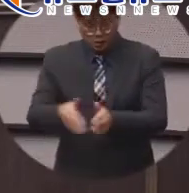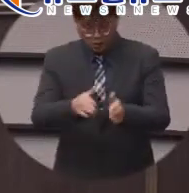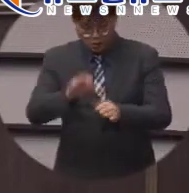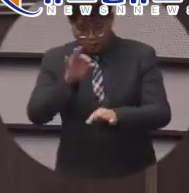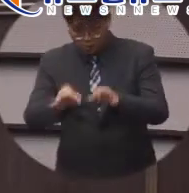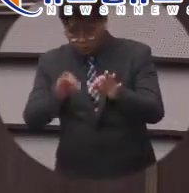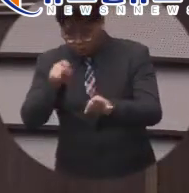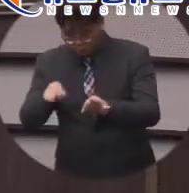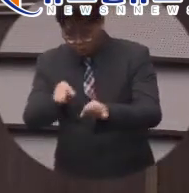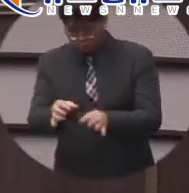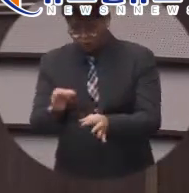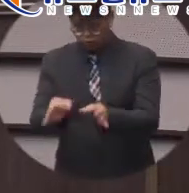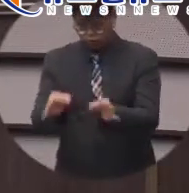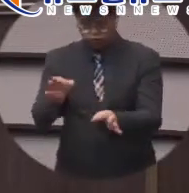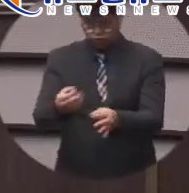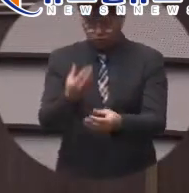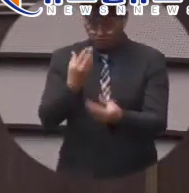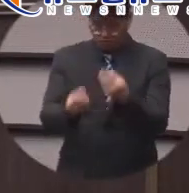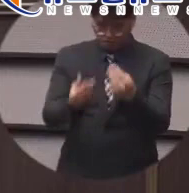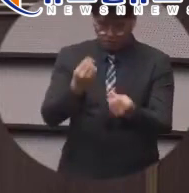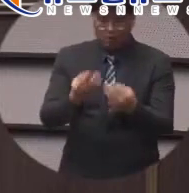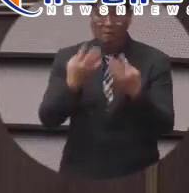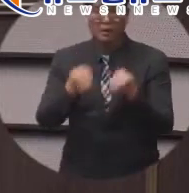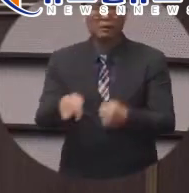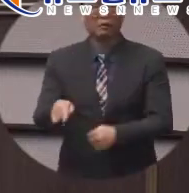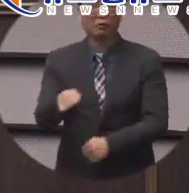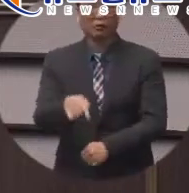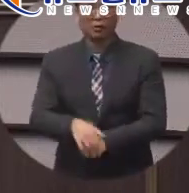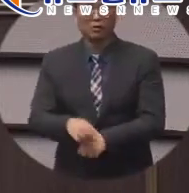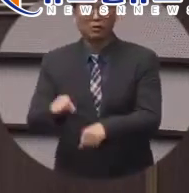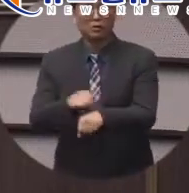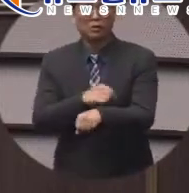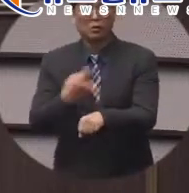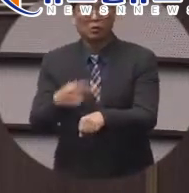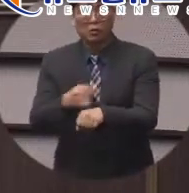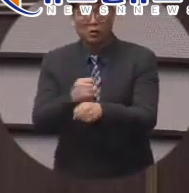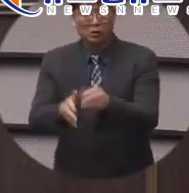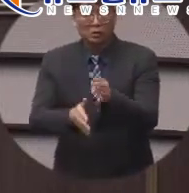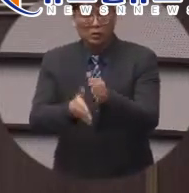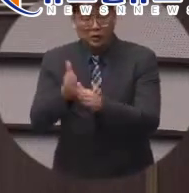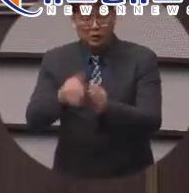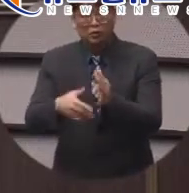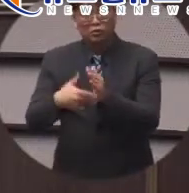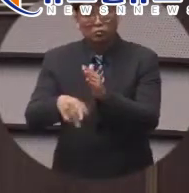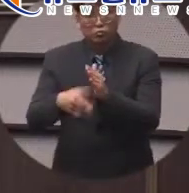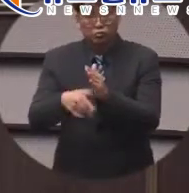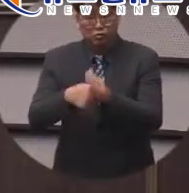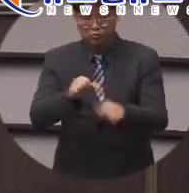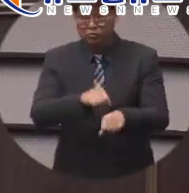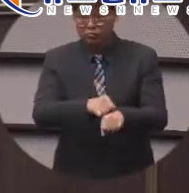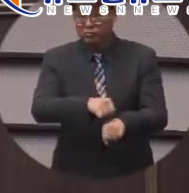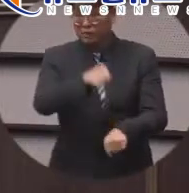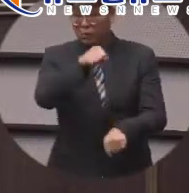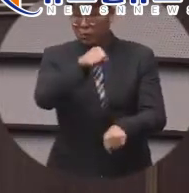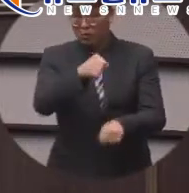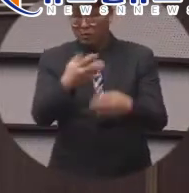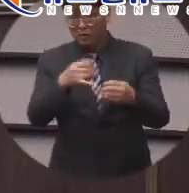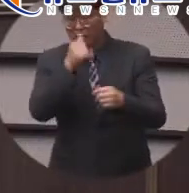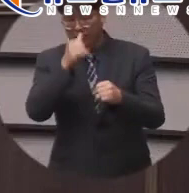곳곳에서 포트홀을 어렵지 않게 찾아볼 수 있습니다. 특히 광주시는 물류센터가 다수 몰려있는